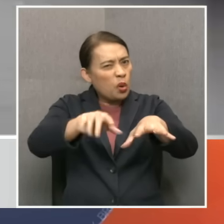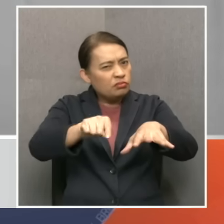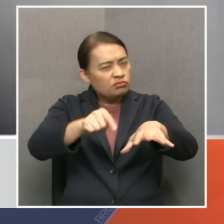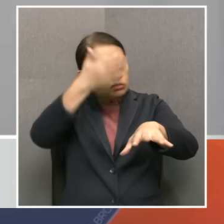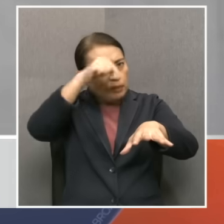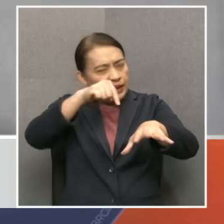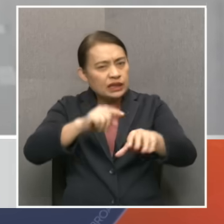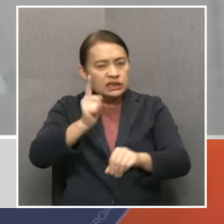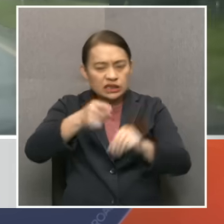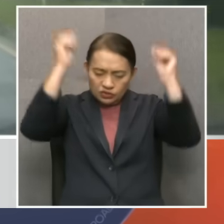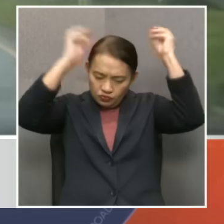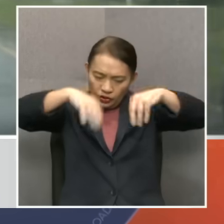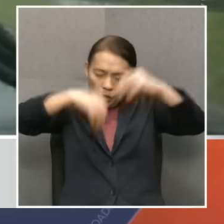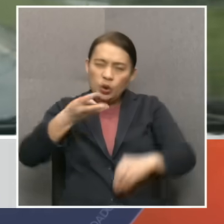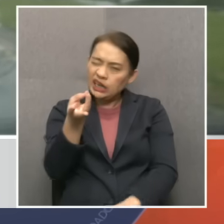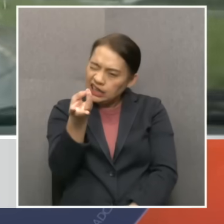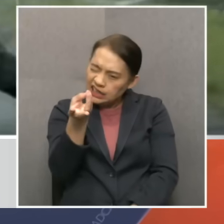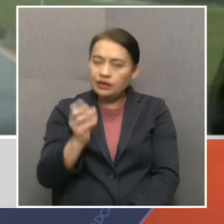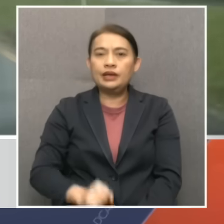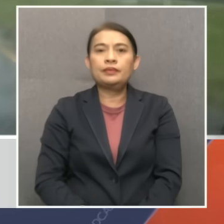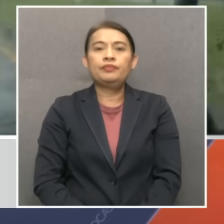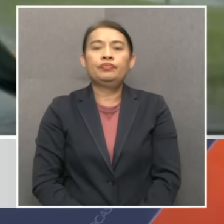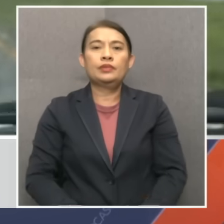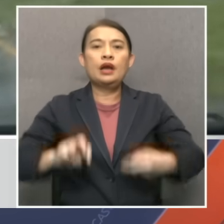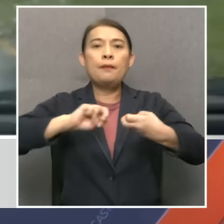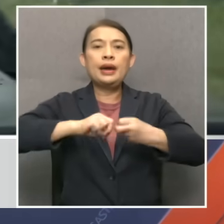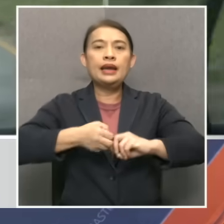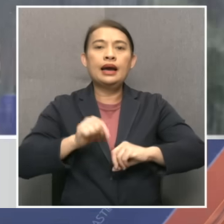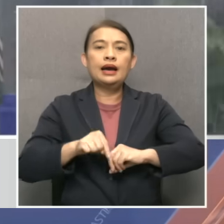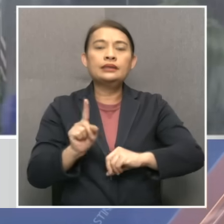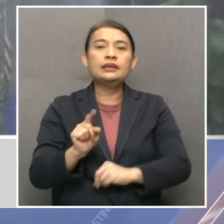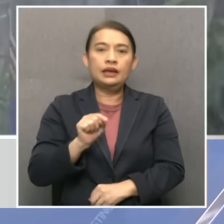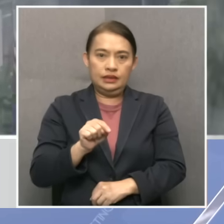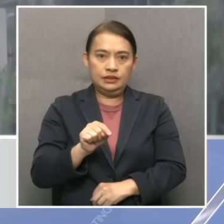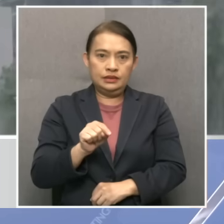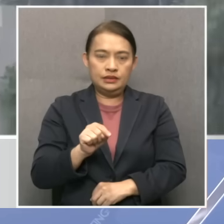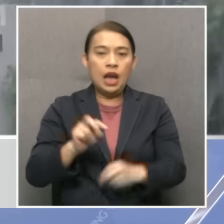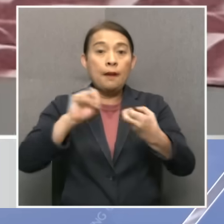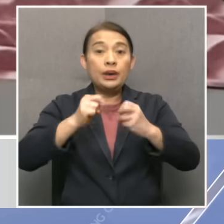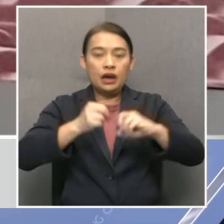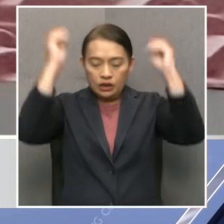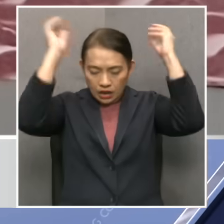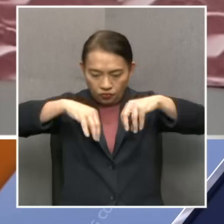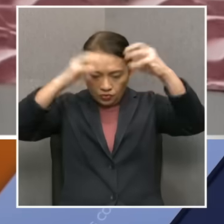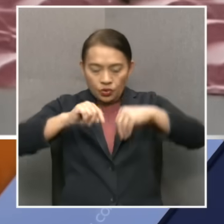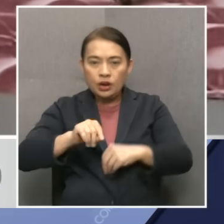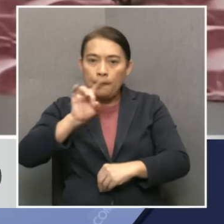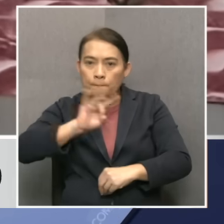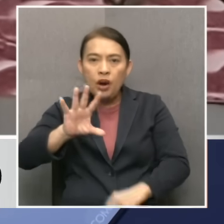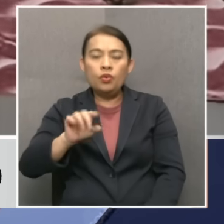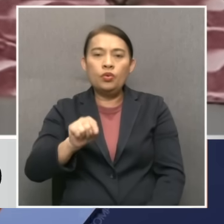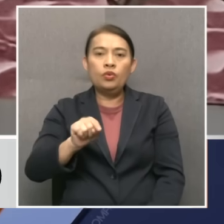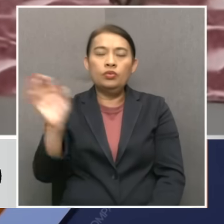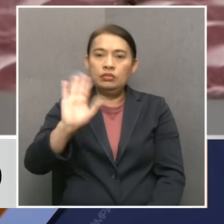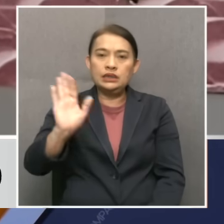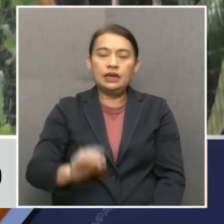ต่ำมากนะครับปัญหาก็คือมันไม่ได้เกิดจากเรื่องฝนอย่างเดียวมันเกิดจากเรื่องของการจัดการ